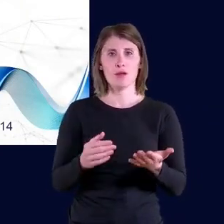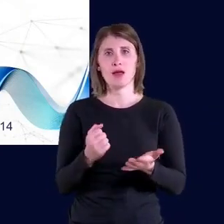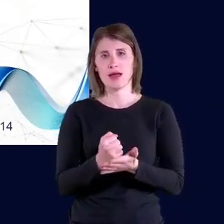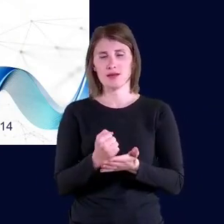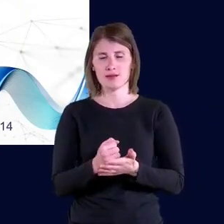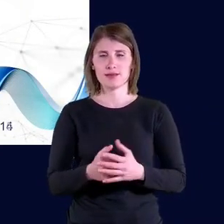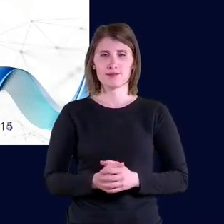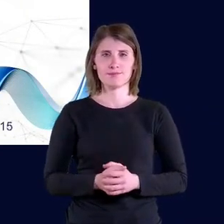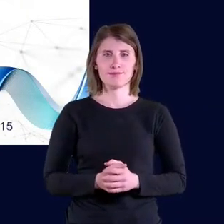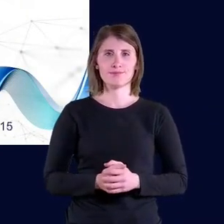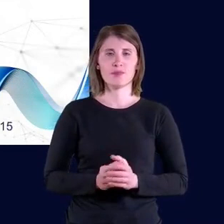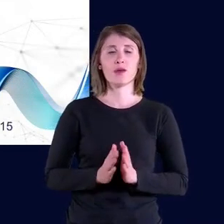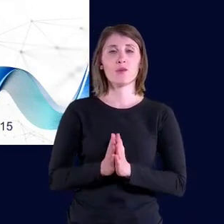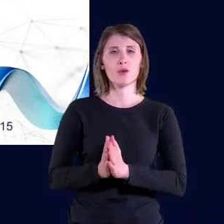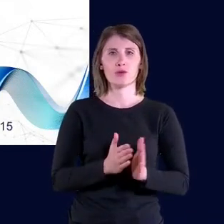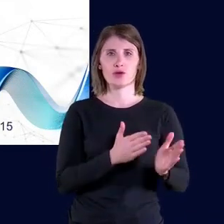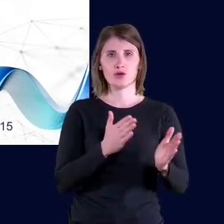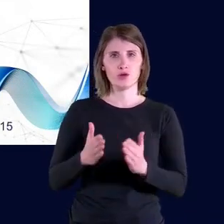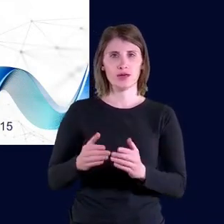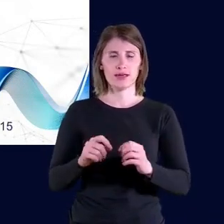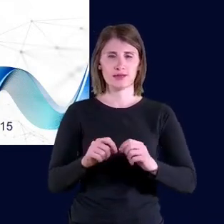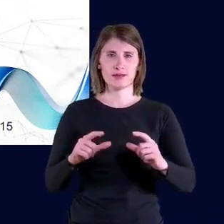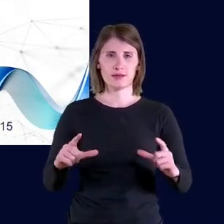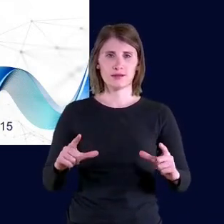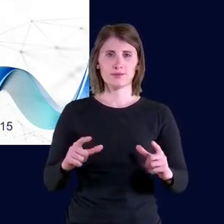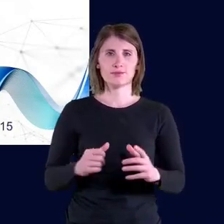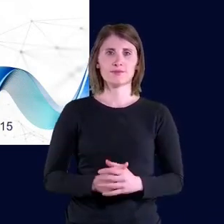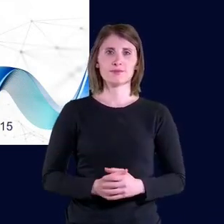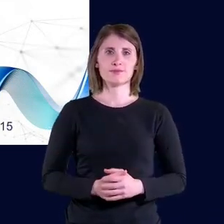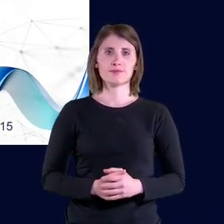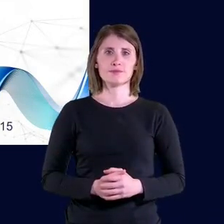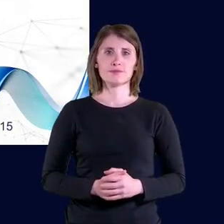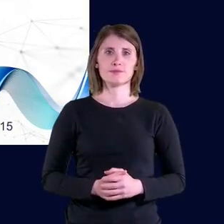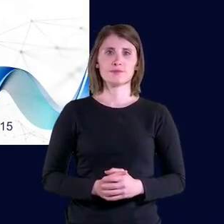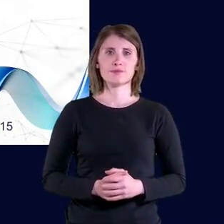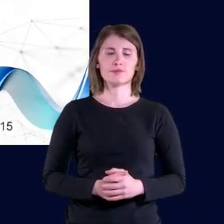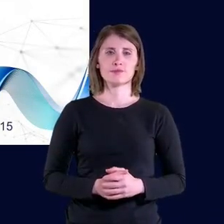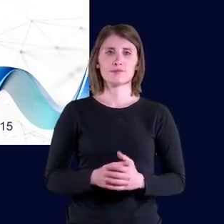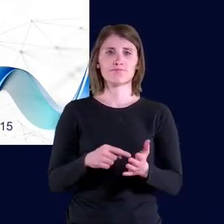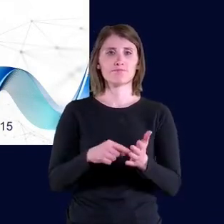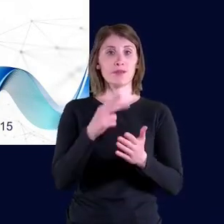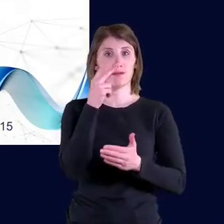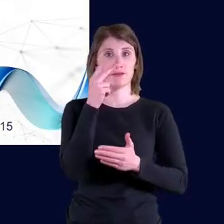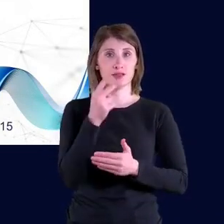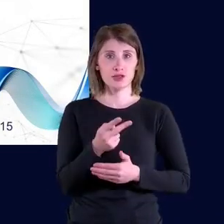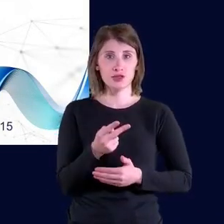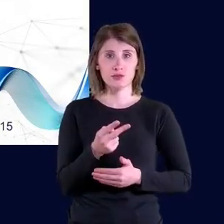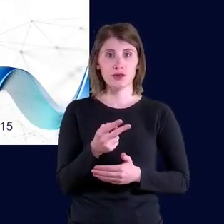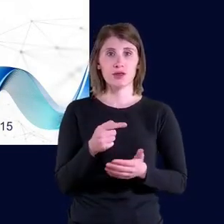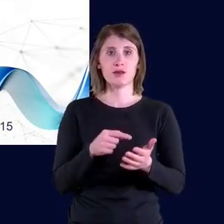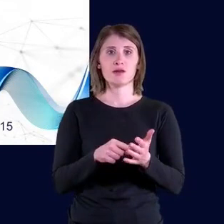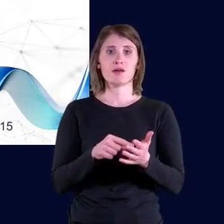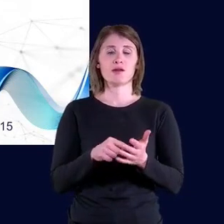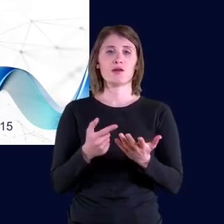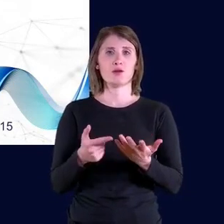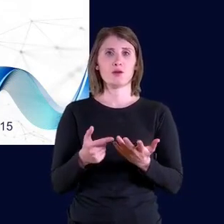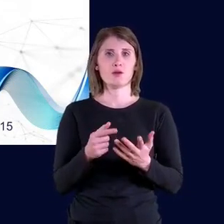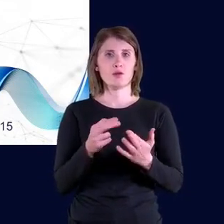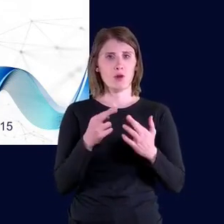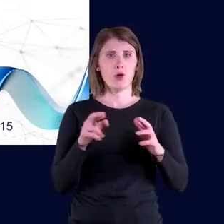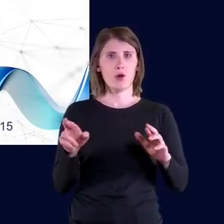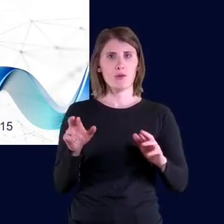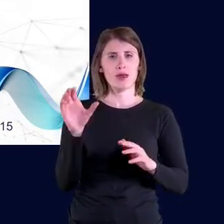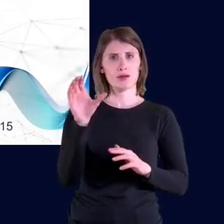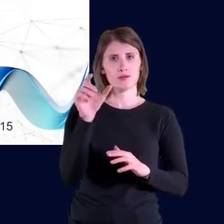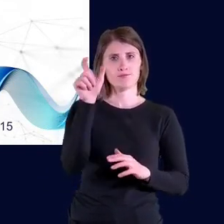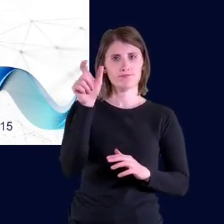poproszę kolejny slajd a ty Widzimy tutaj widok treści obiektu w